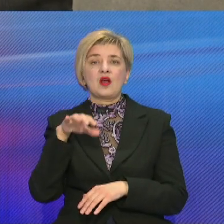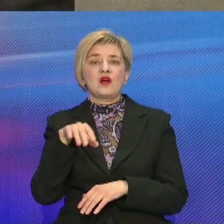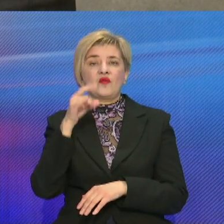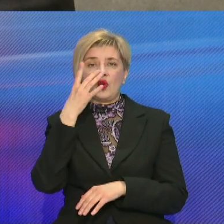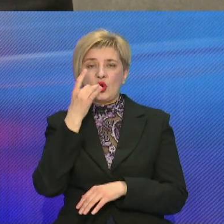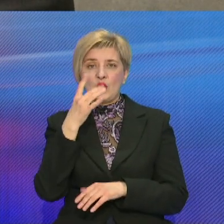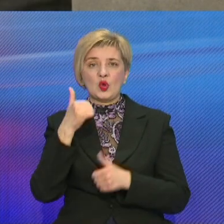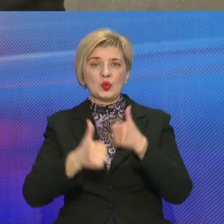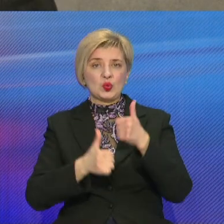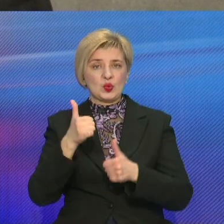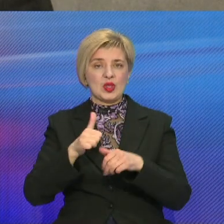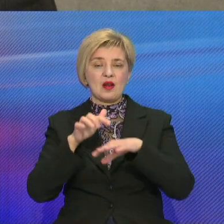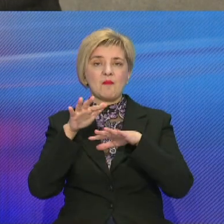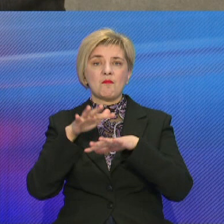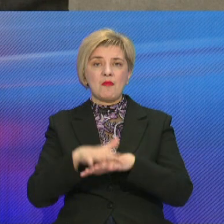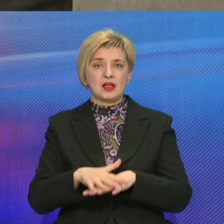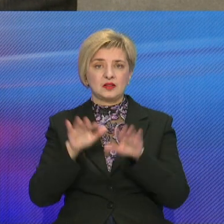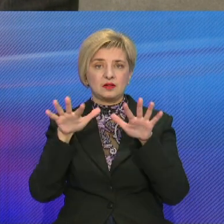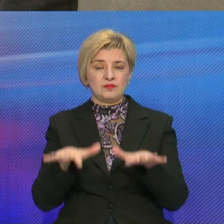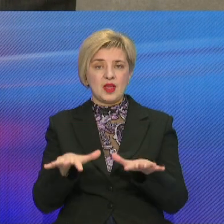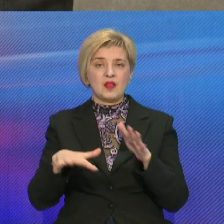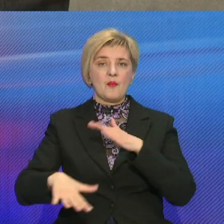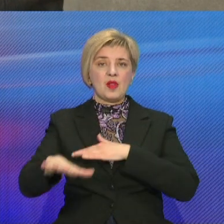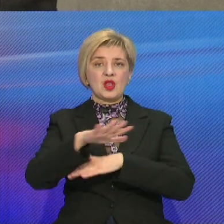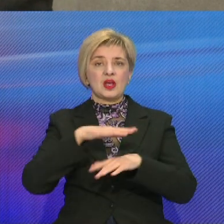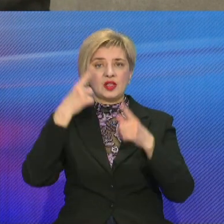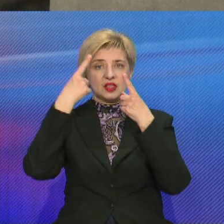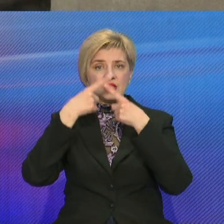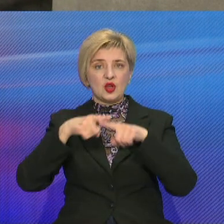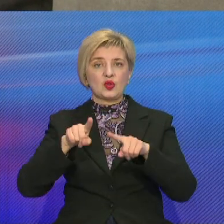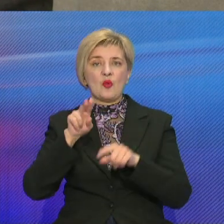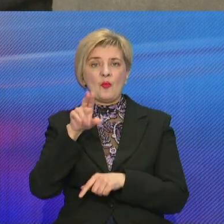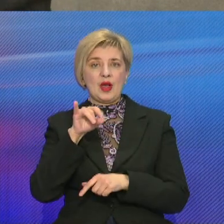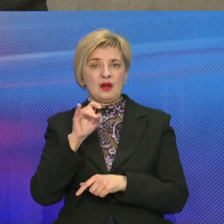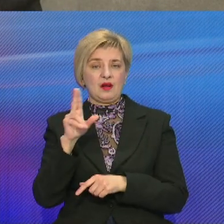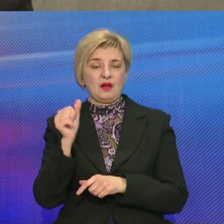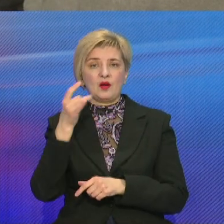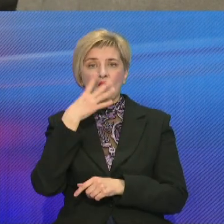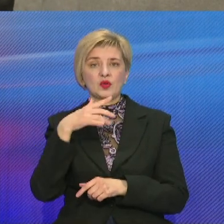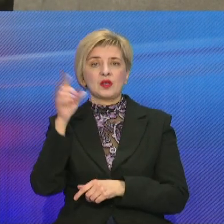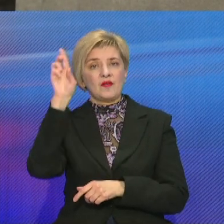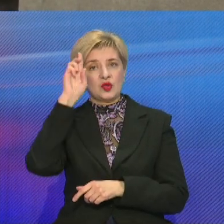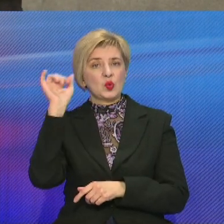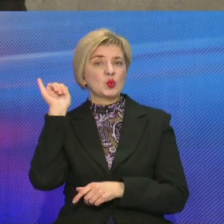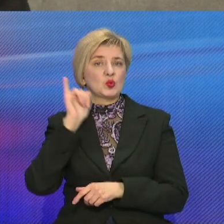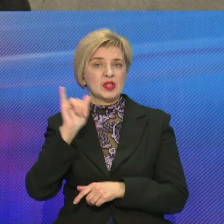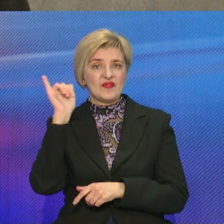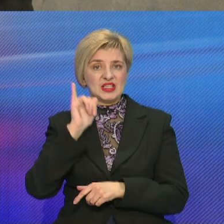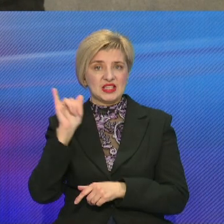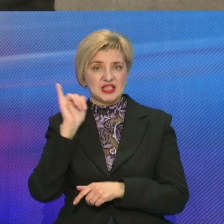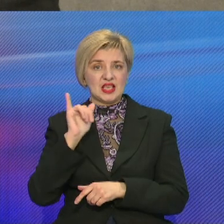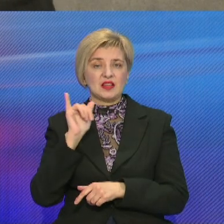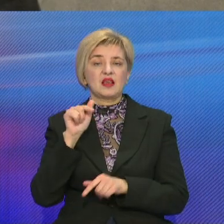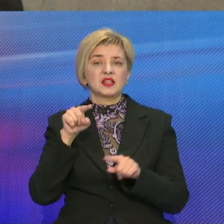информатике базируется на площадях технопарка Гродненского государственного университета имени Янки Купалы.